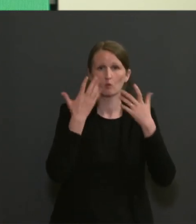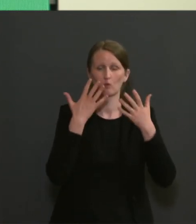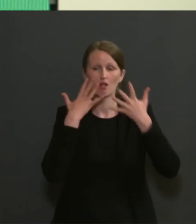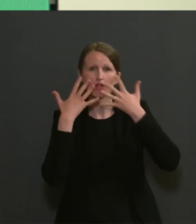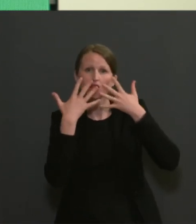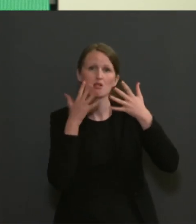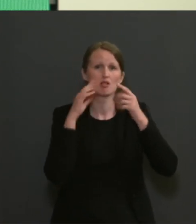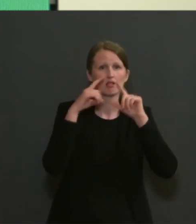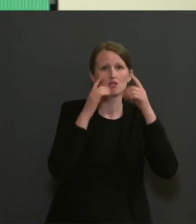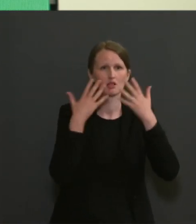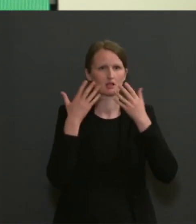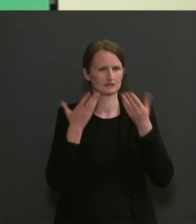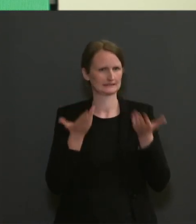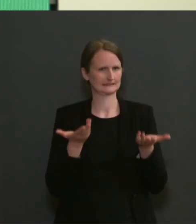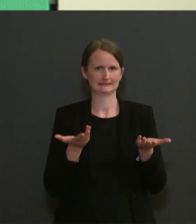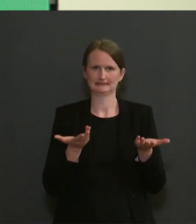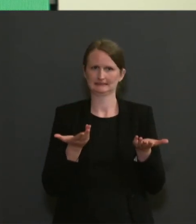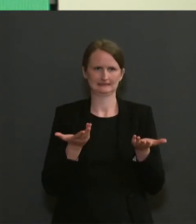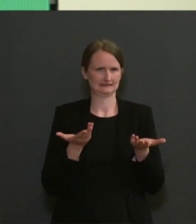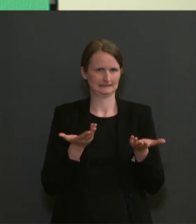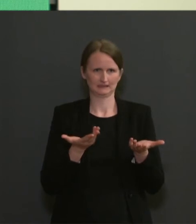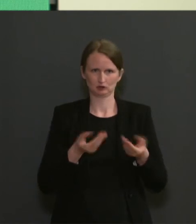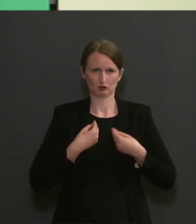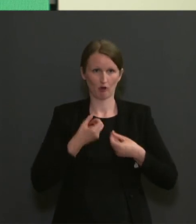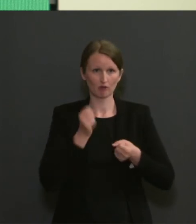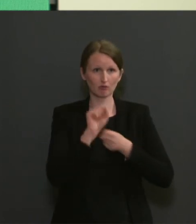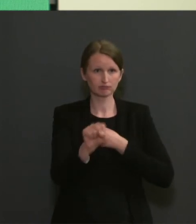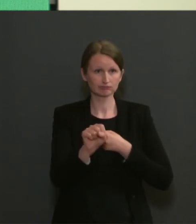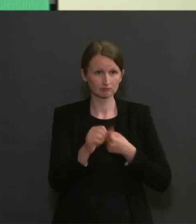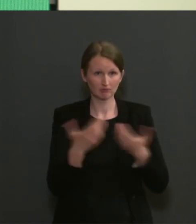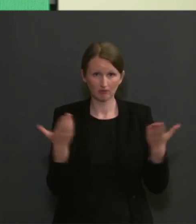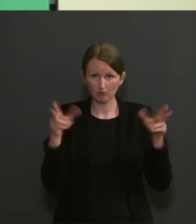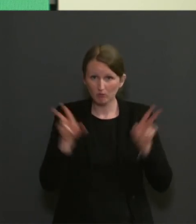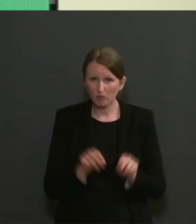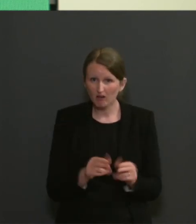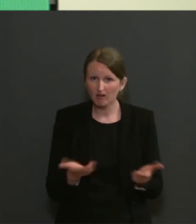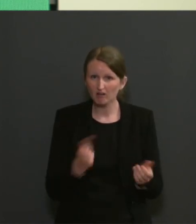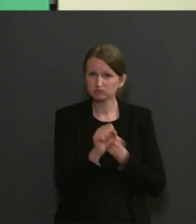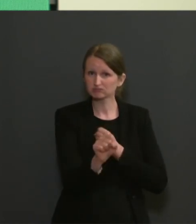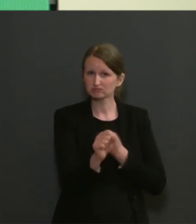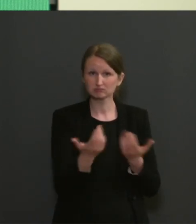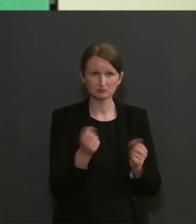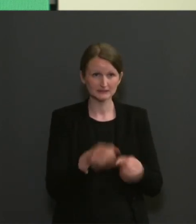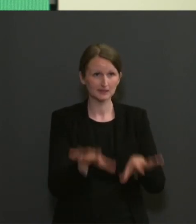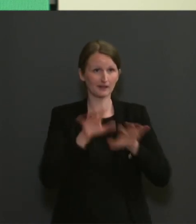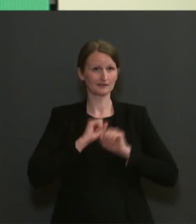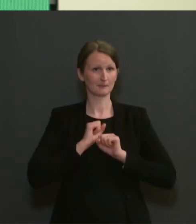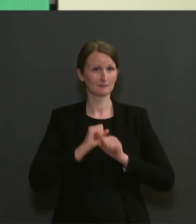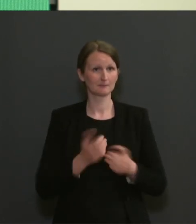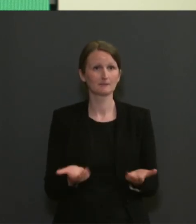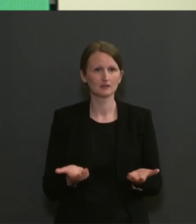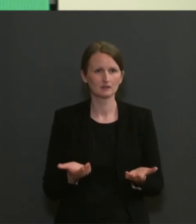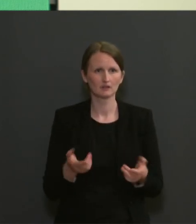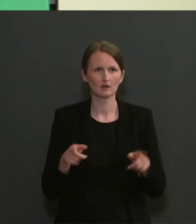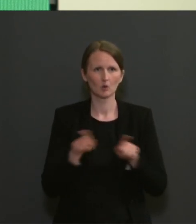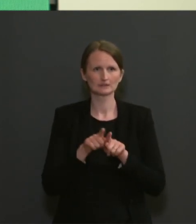part nettement moins efficaces et d'autre part, dans certaines circonstances, peuvent poser un problème de santé.